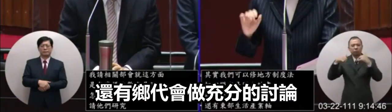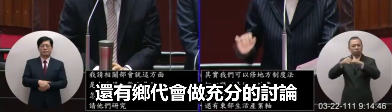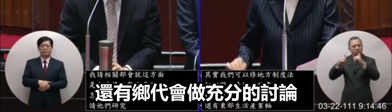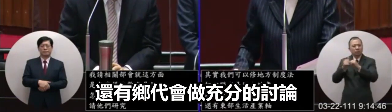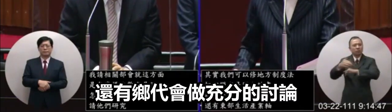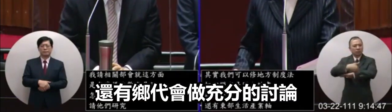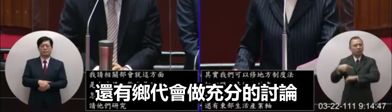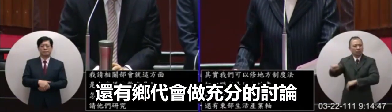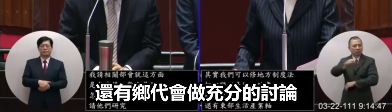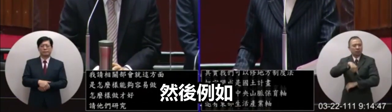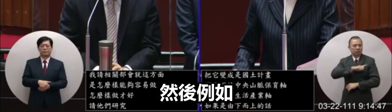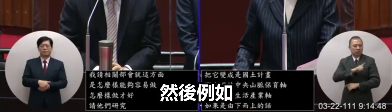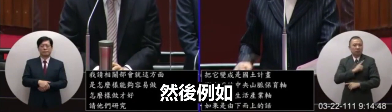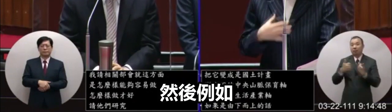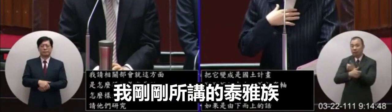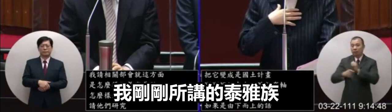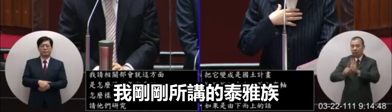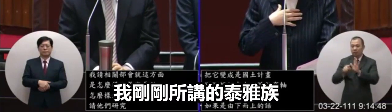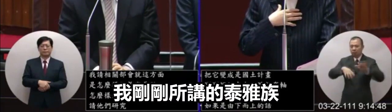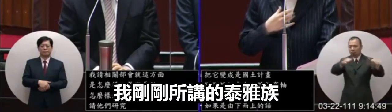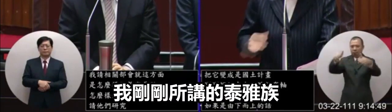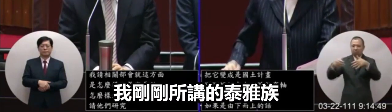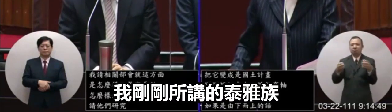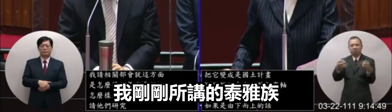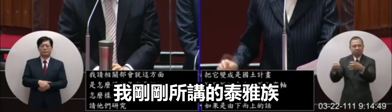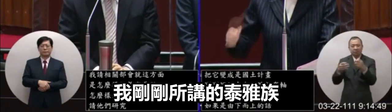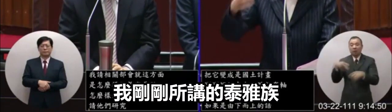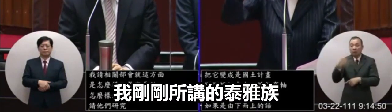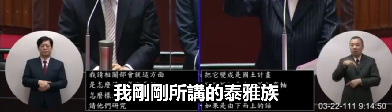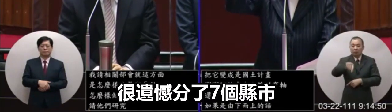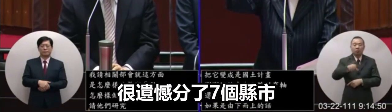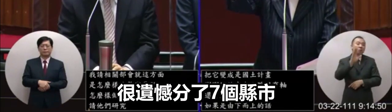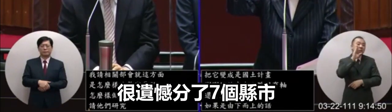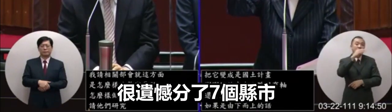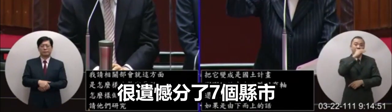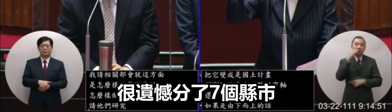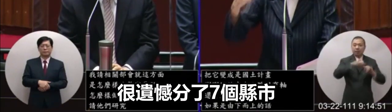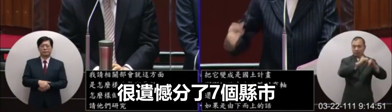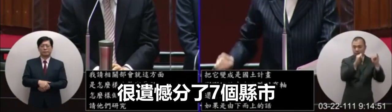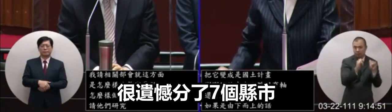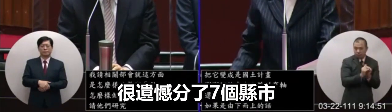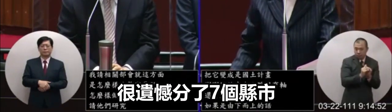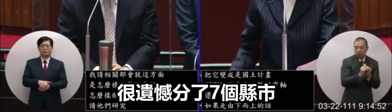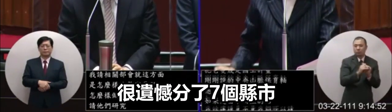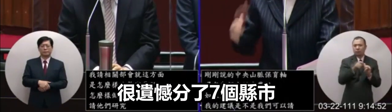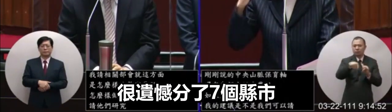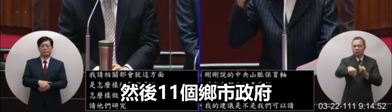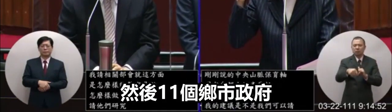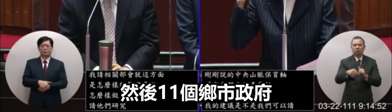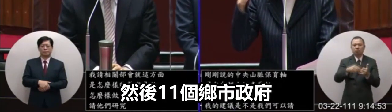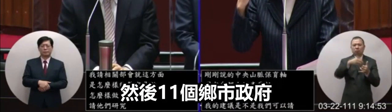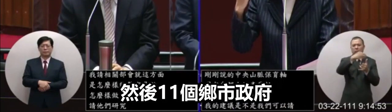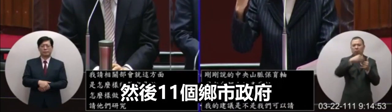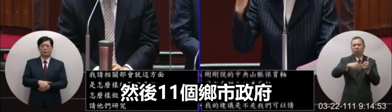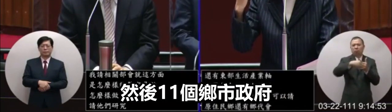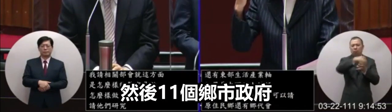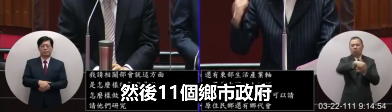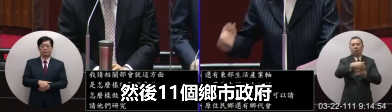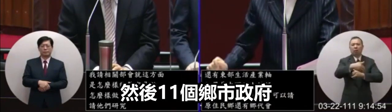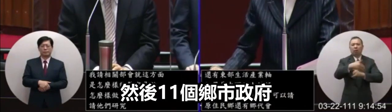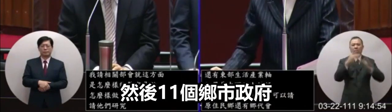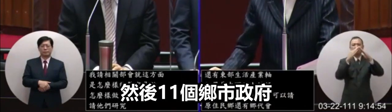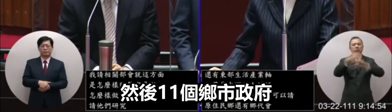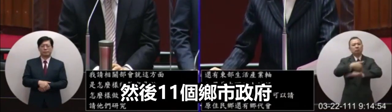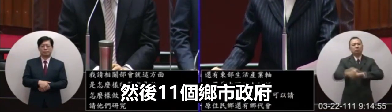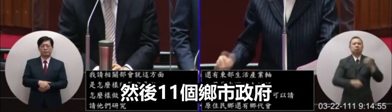会做充分的讨论。然后例如我刚刚所讲的泰雅族一下分了7个县市，然后